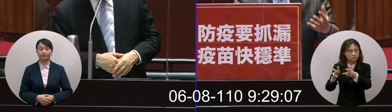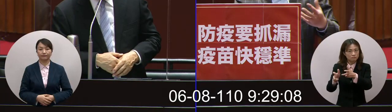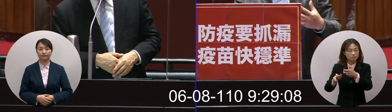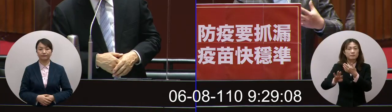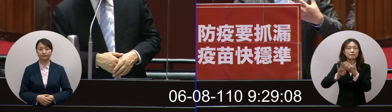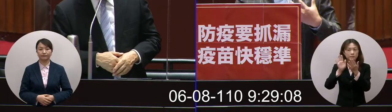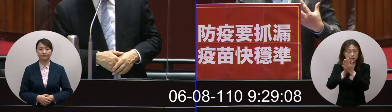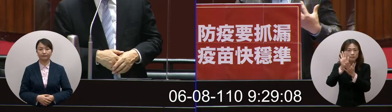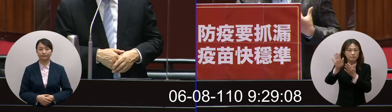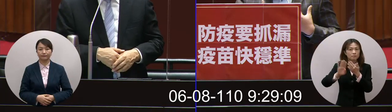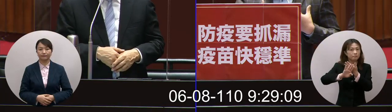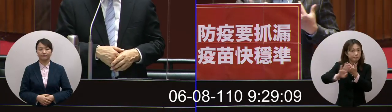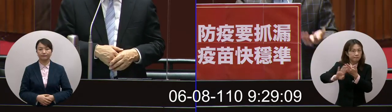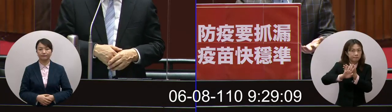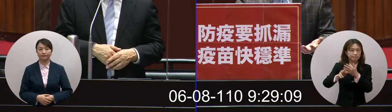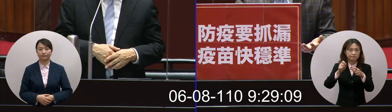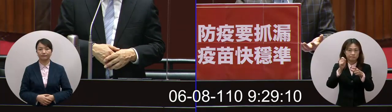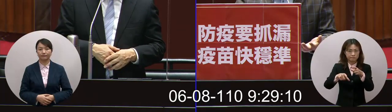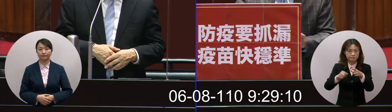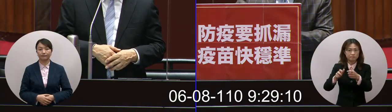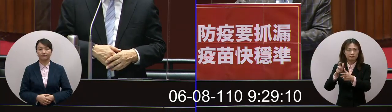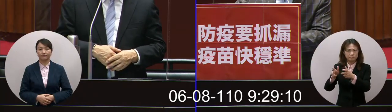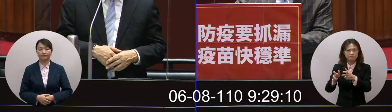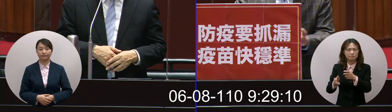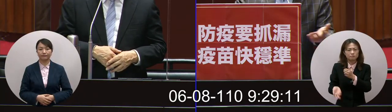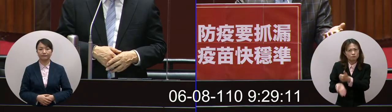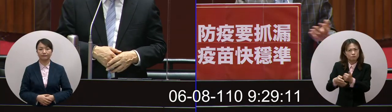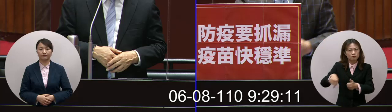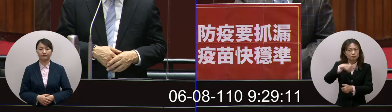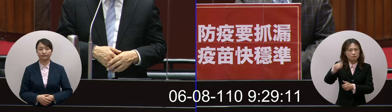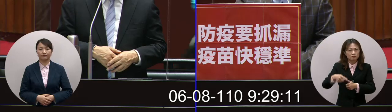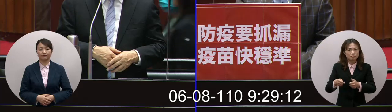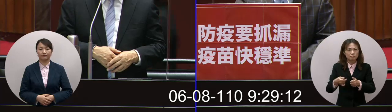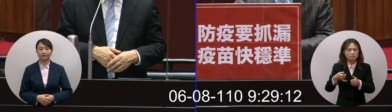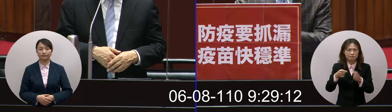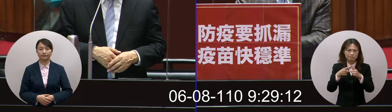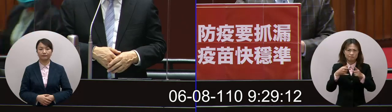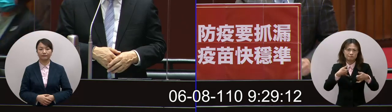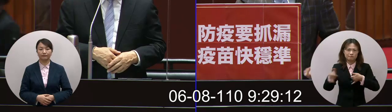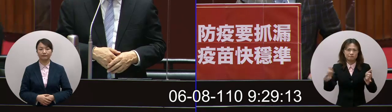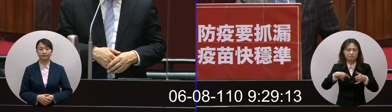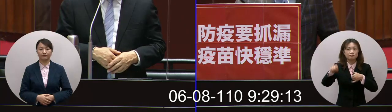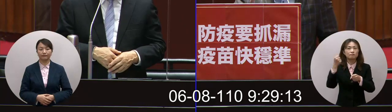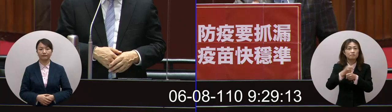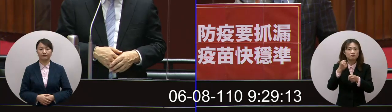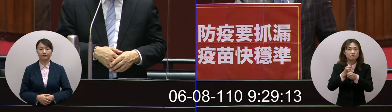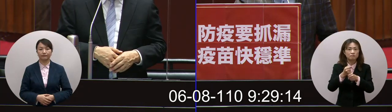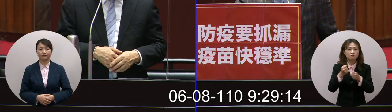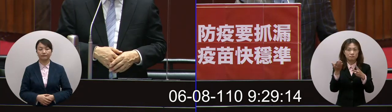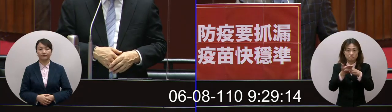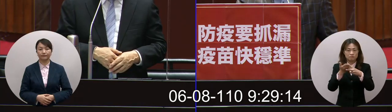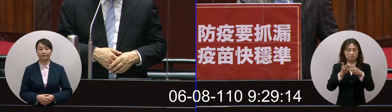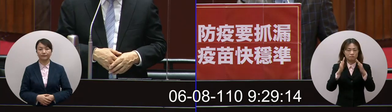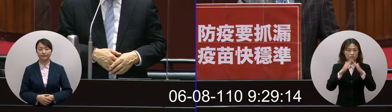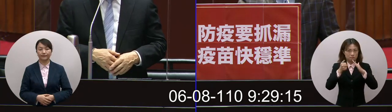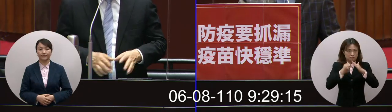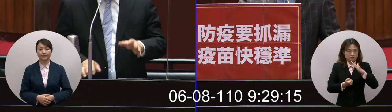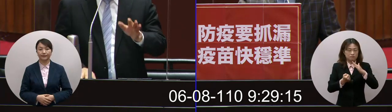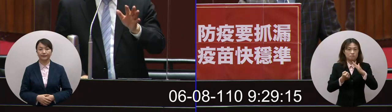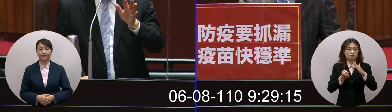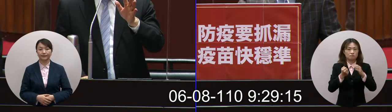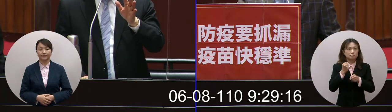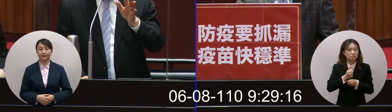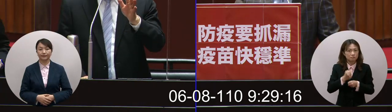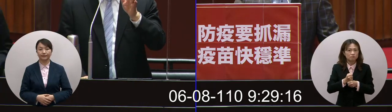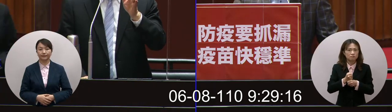啦？我着尽量分流啊嘛吼！我着一半遐请假，一半遐伫上班，也是讲伫厝上班，是毋是有可能主动会当来鼓励这